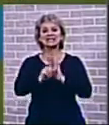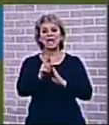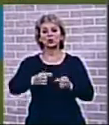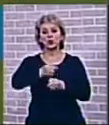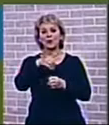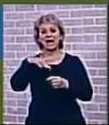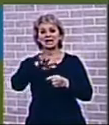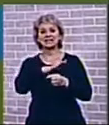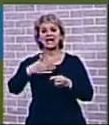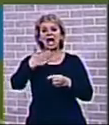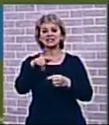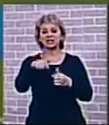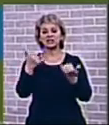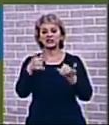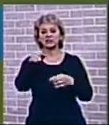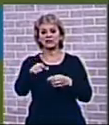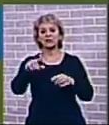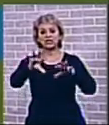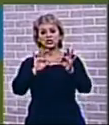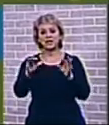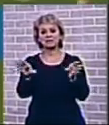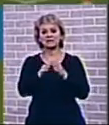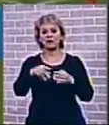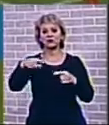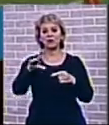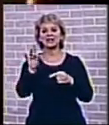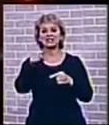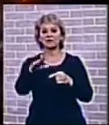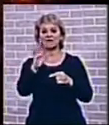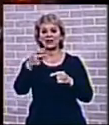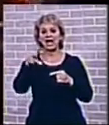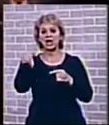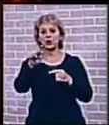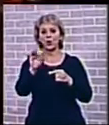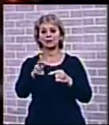Кубка России в Астрахани. Сегодня жребий свел футбольный Ростов с Волгарем.